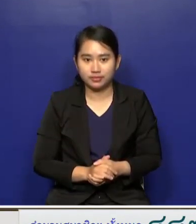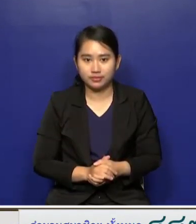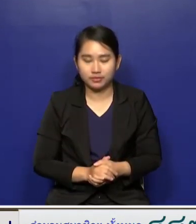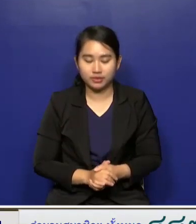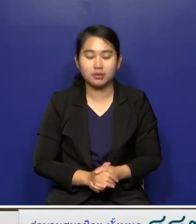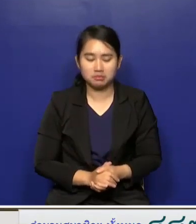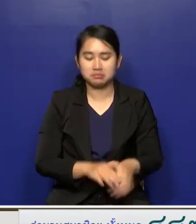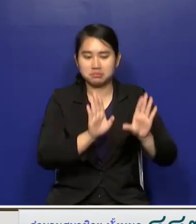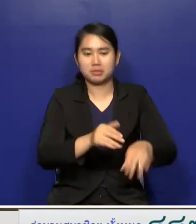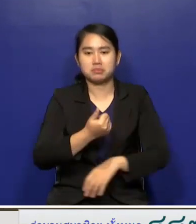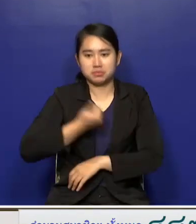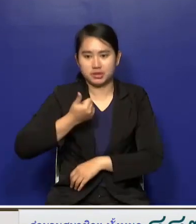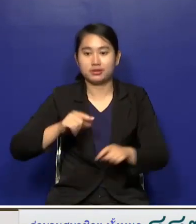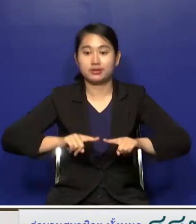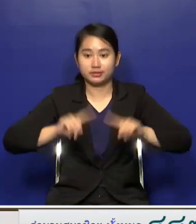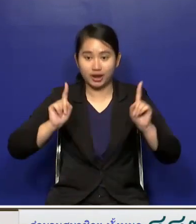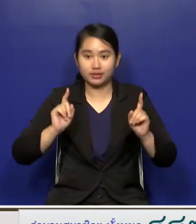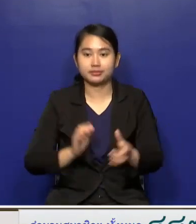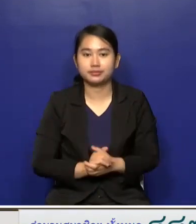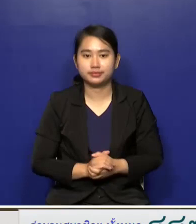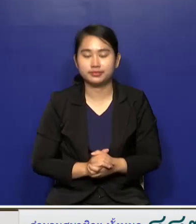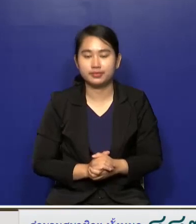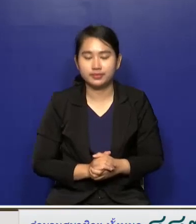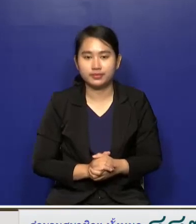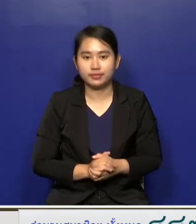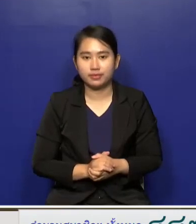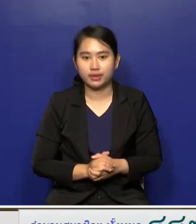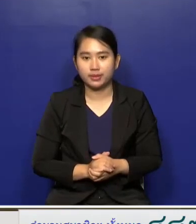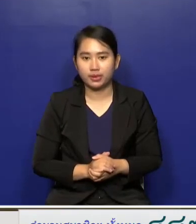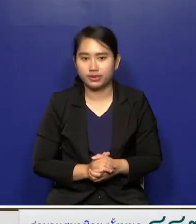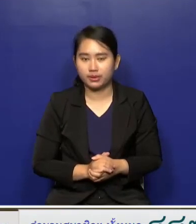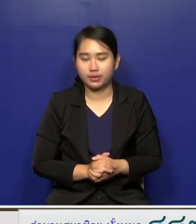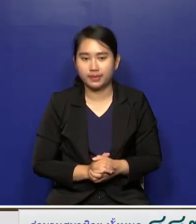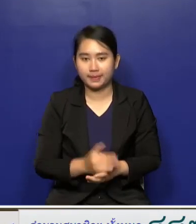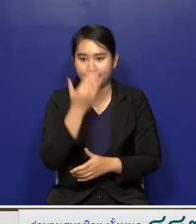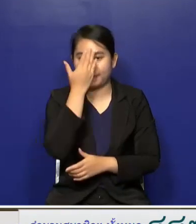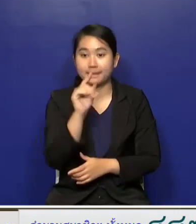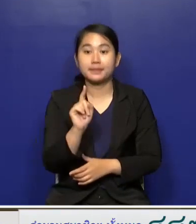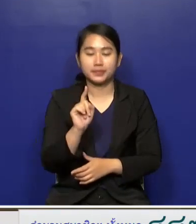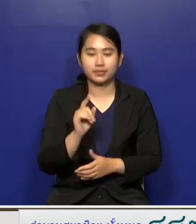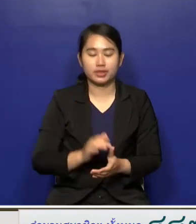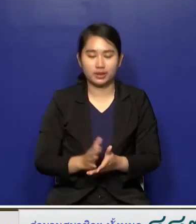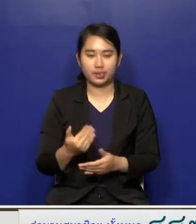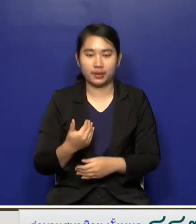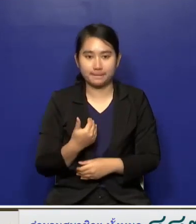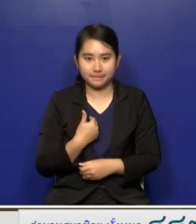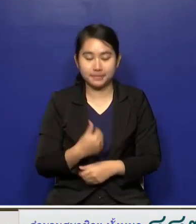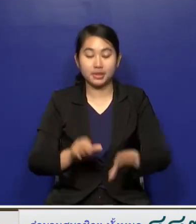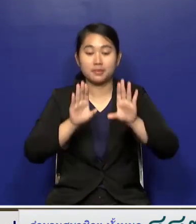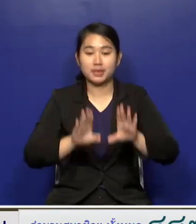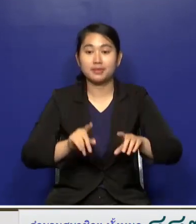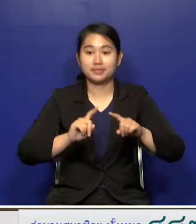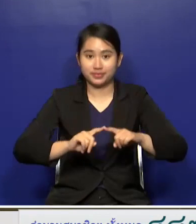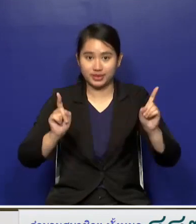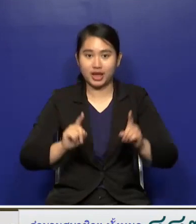แบบอื่นๆเพราะยังมีลักษณะทางกายภาพและองค์ประกอบทางเศ